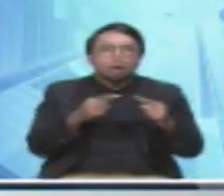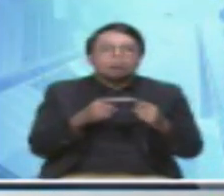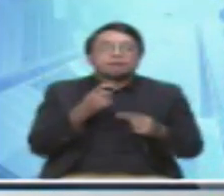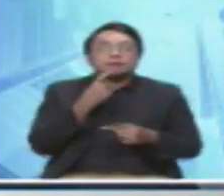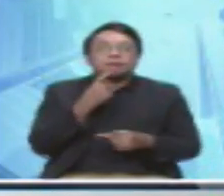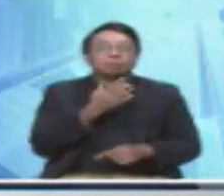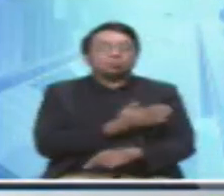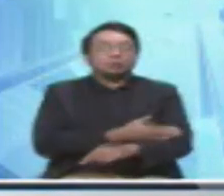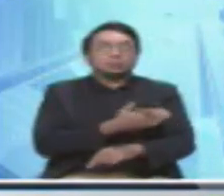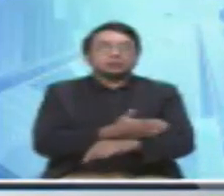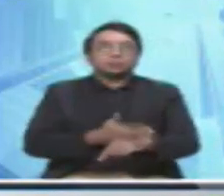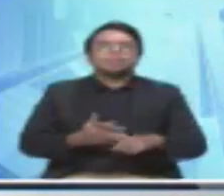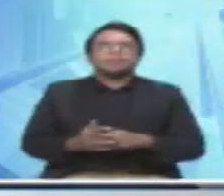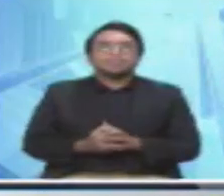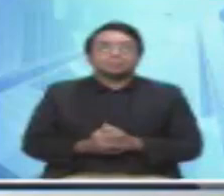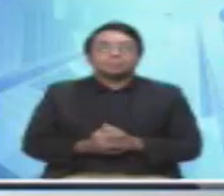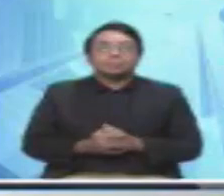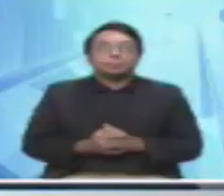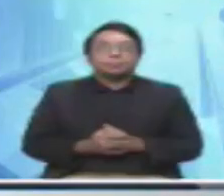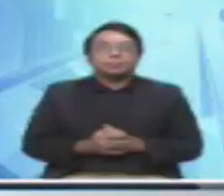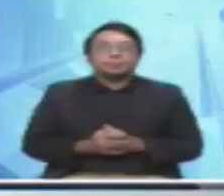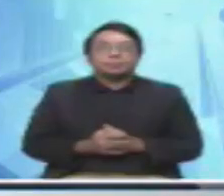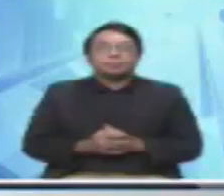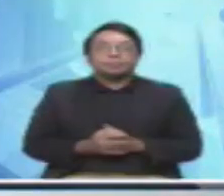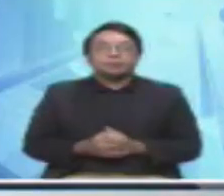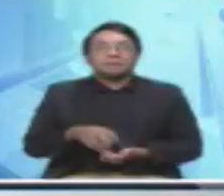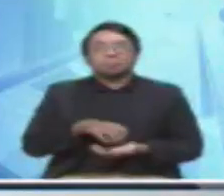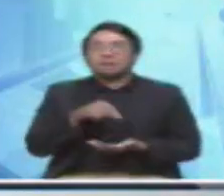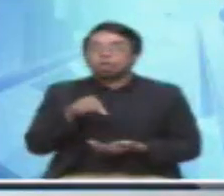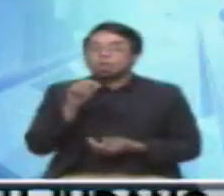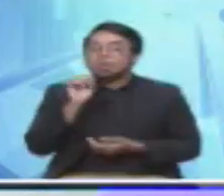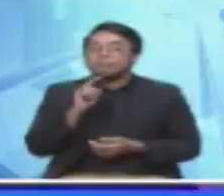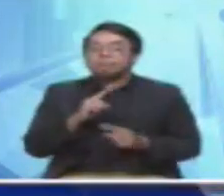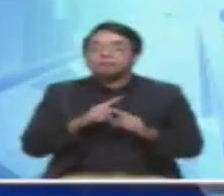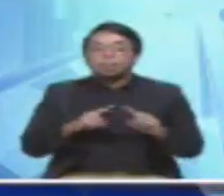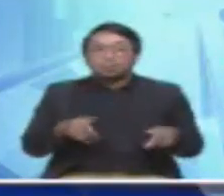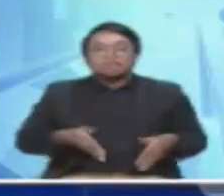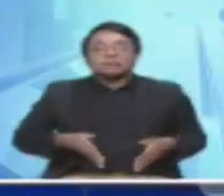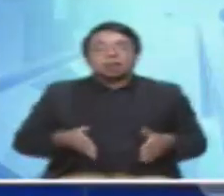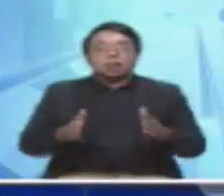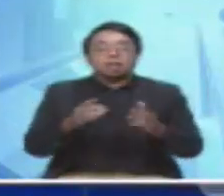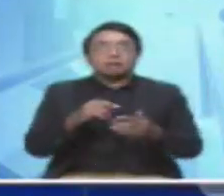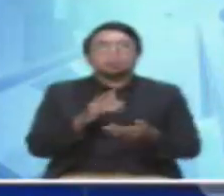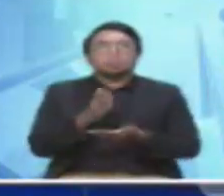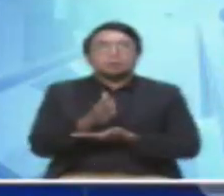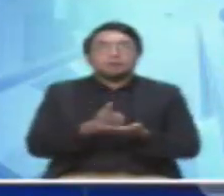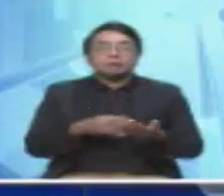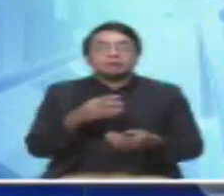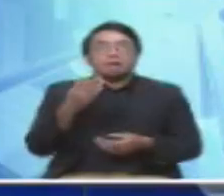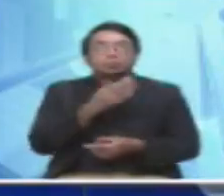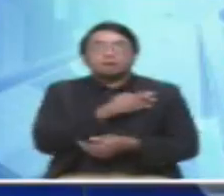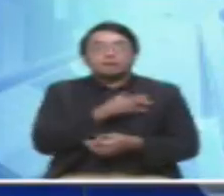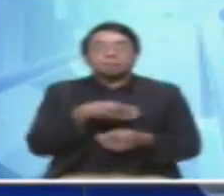ini. Pencarian ini tidak hanya dilakukan di sekitar lokasi, namun sepanjang jalan antara perbatasan Kabupaten Banyumas dan